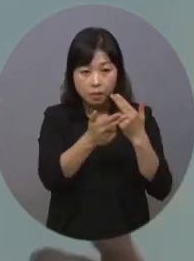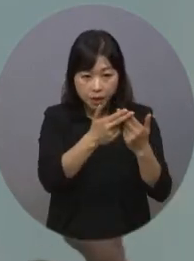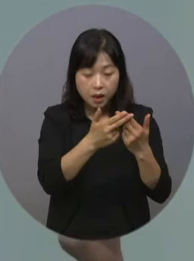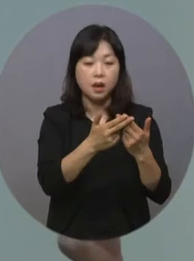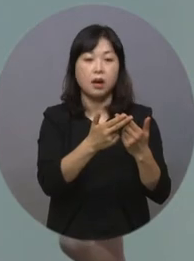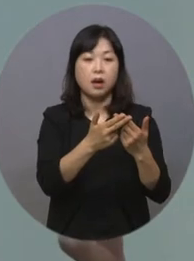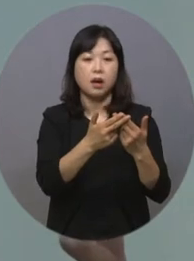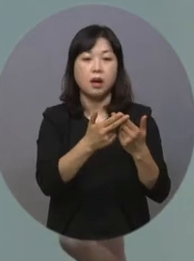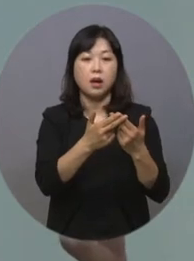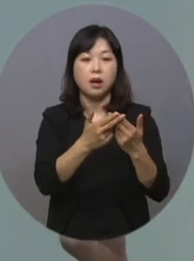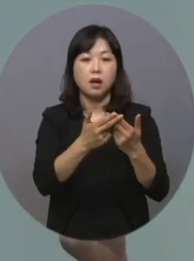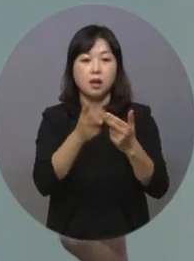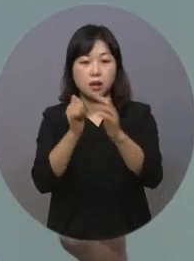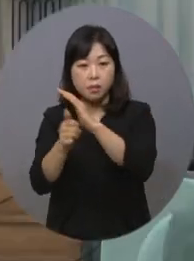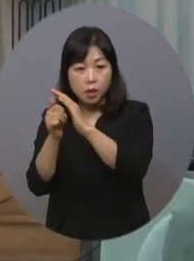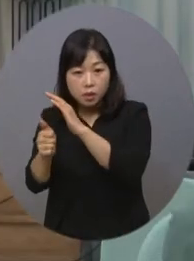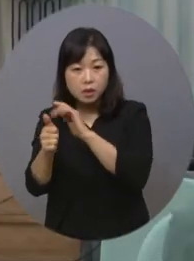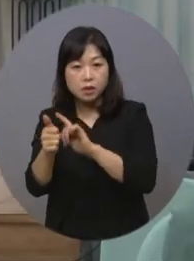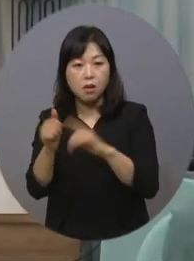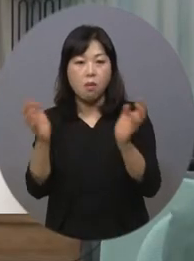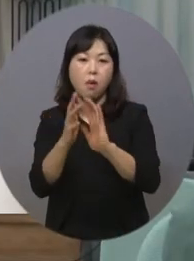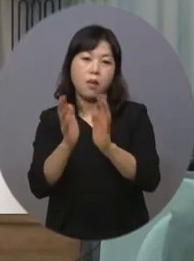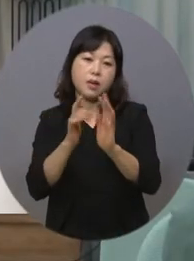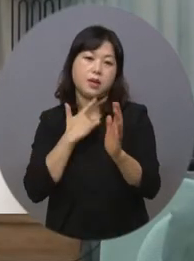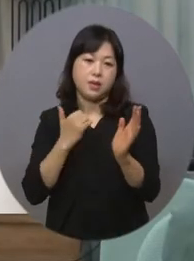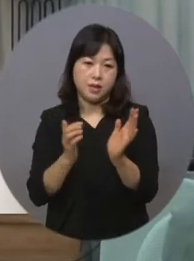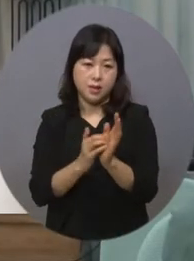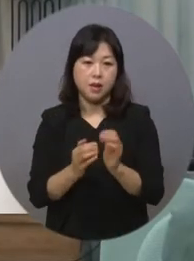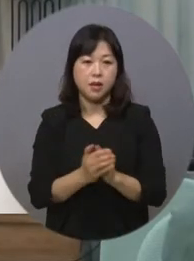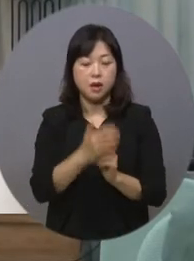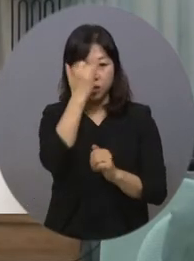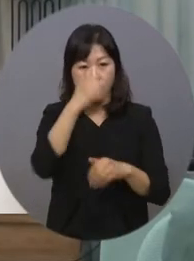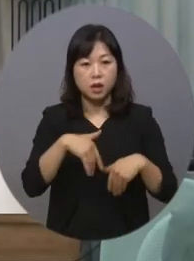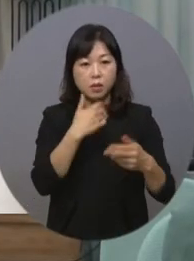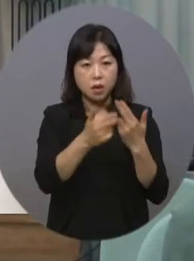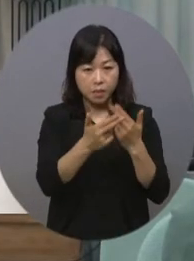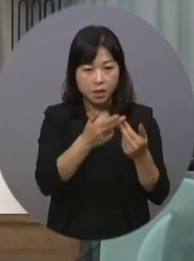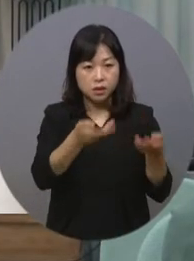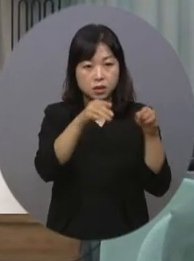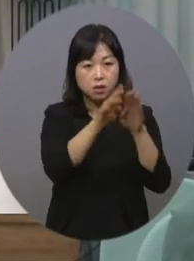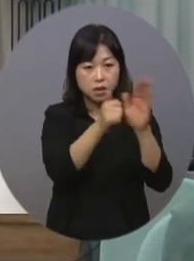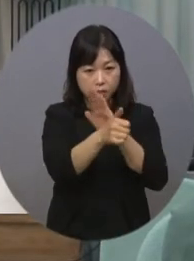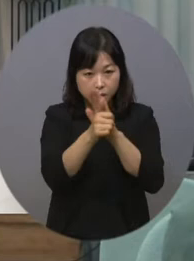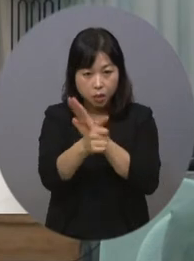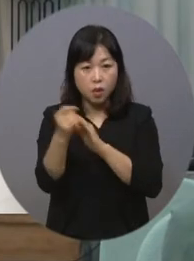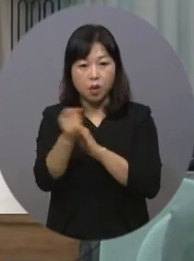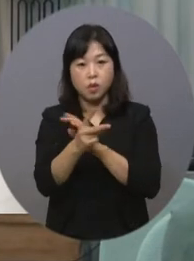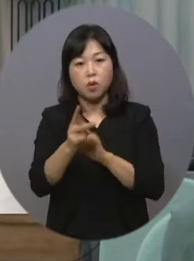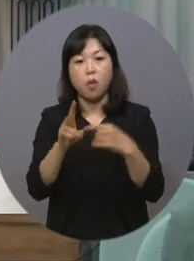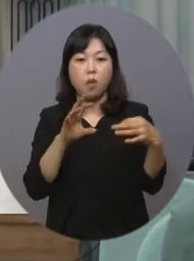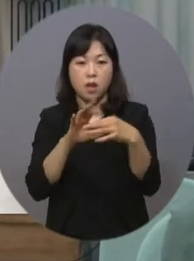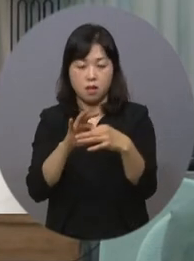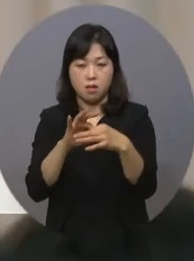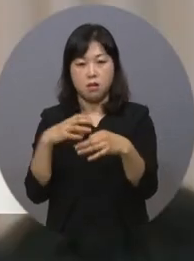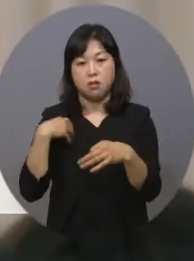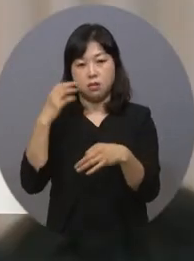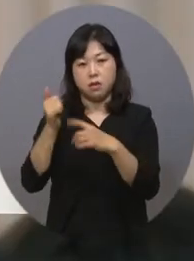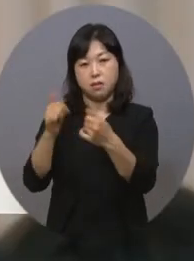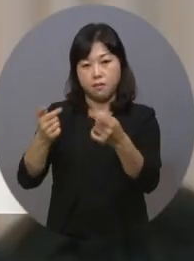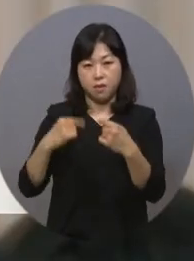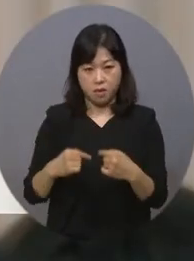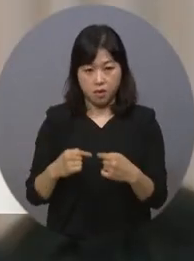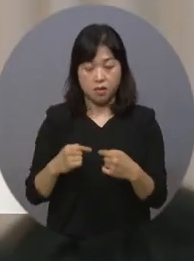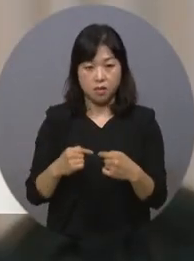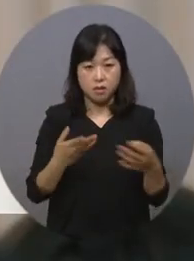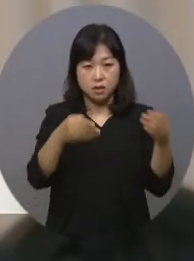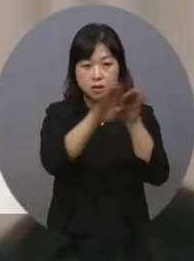세시온천호텔에서 시설장 회의를 가졌습니다. 충남협회 시설 대표들과 충남도청 주무관청 과장이 배석한 가운데 탈시설화에